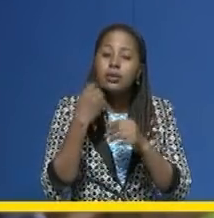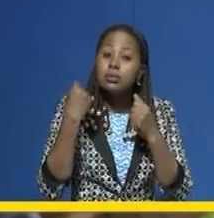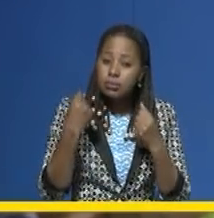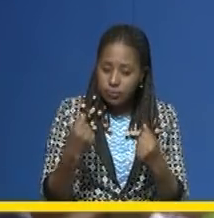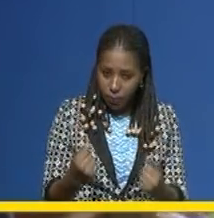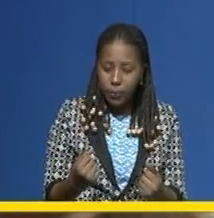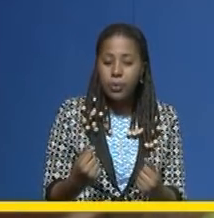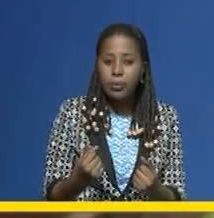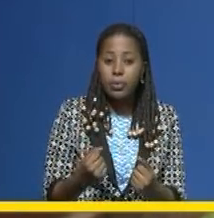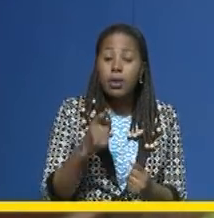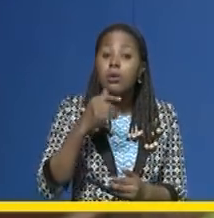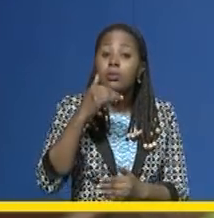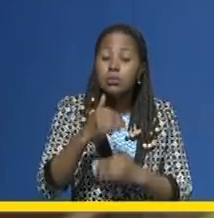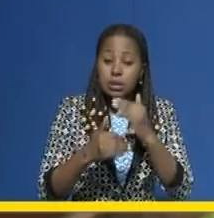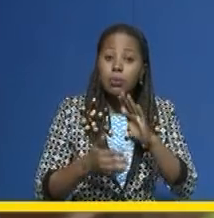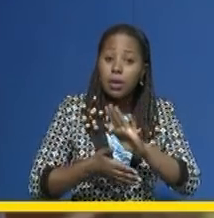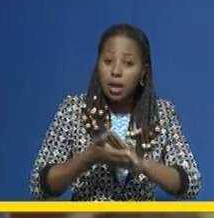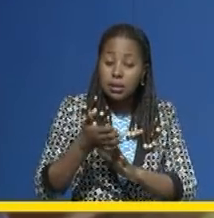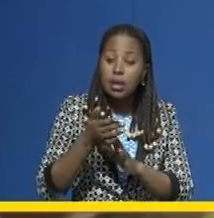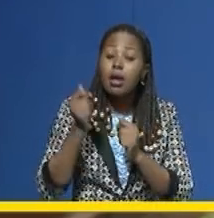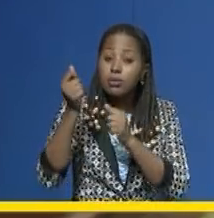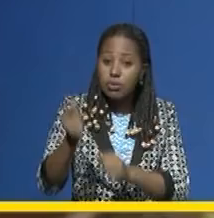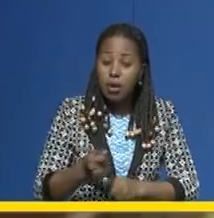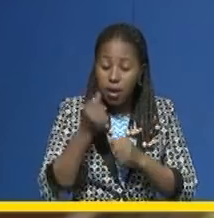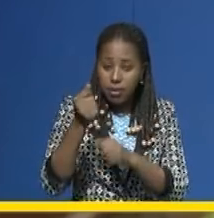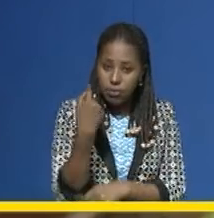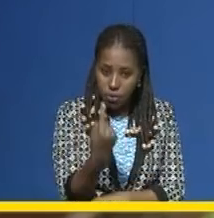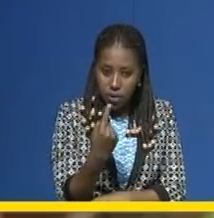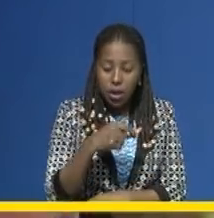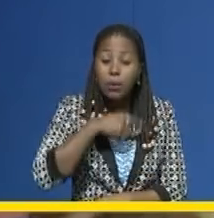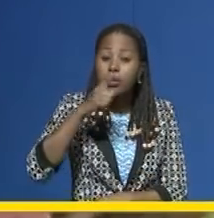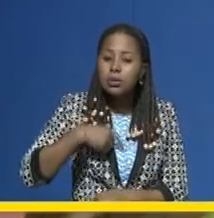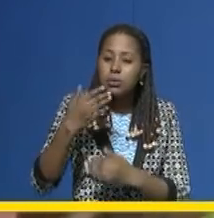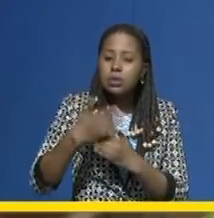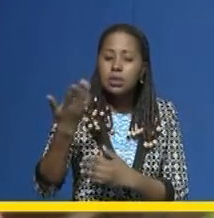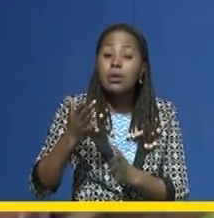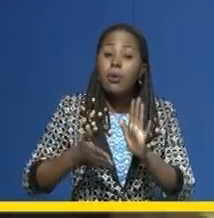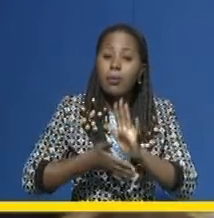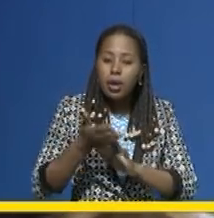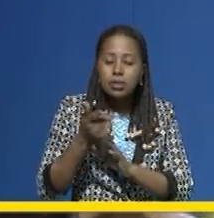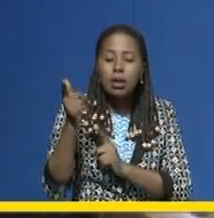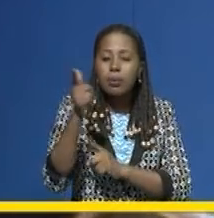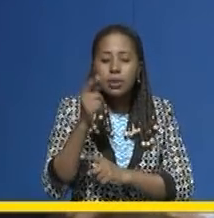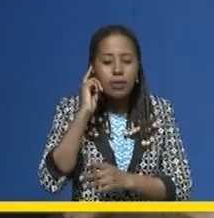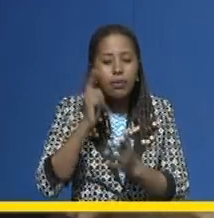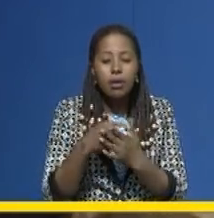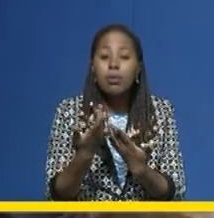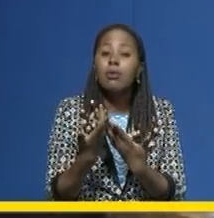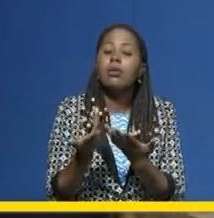sababu msimu unaanza Julai 1. Wenzetu nchi zingine ambaye tayari wameshaanza kuwinda, kwa mfano